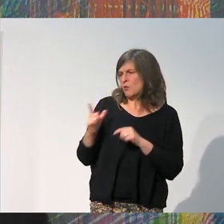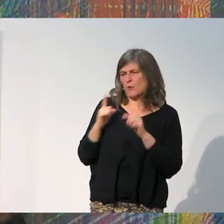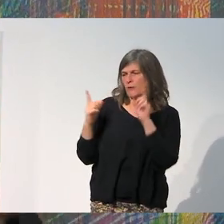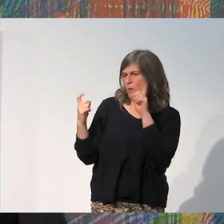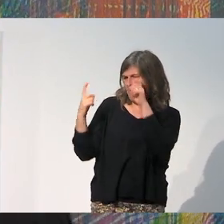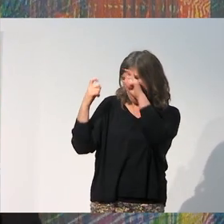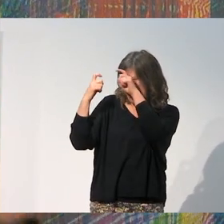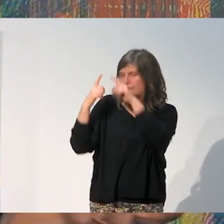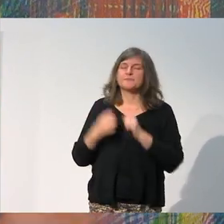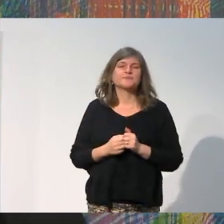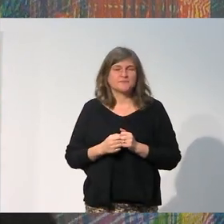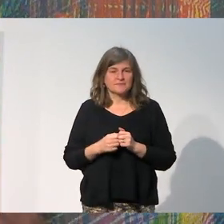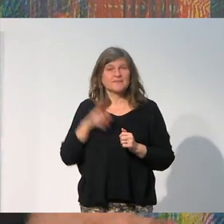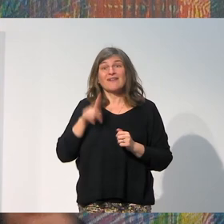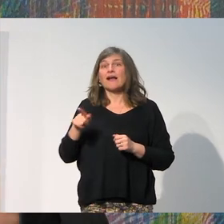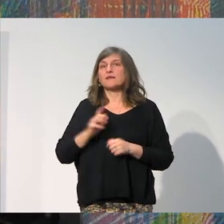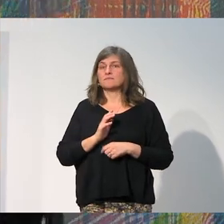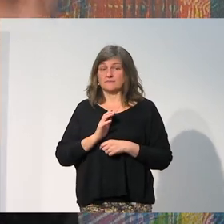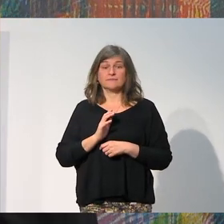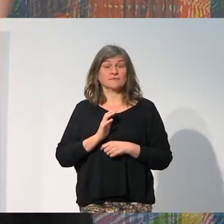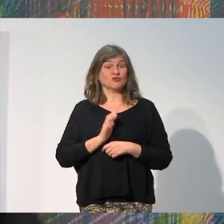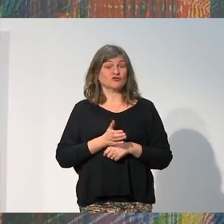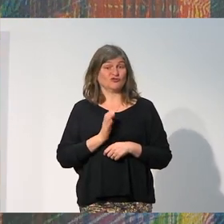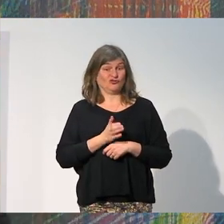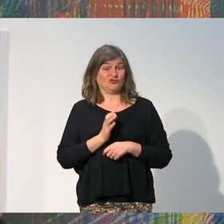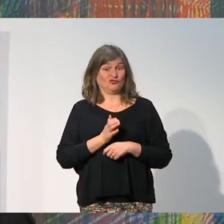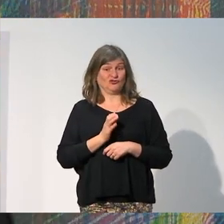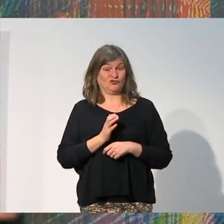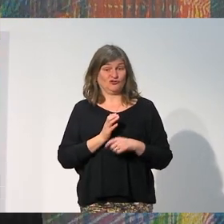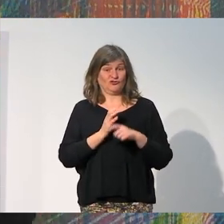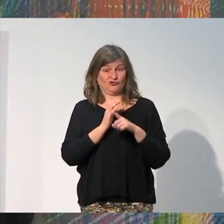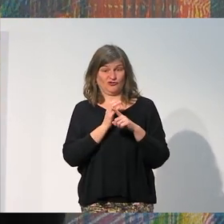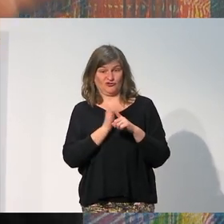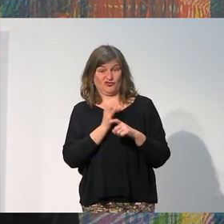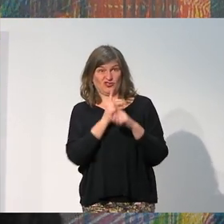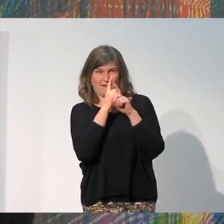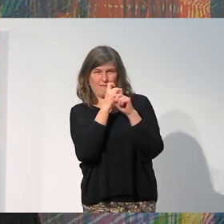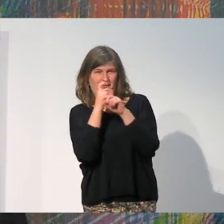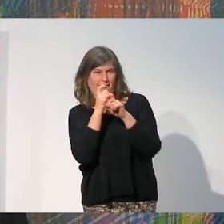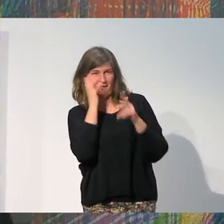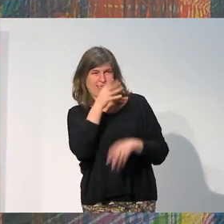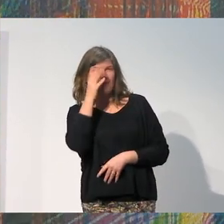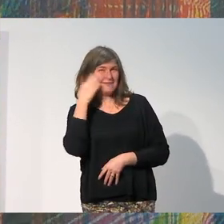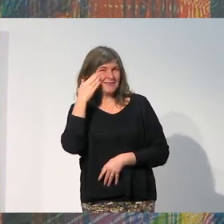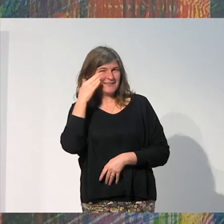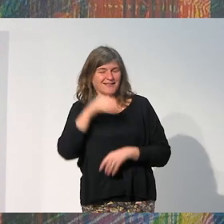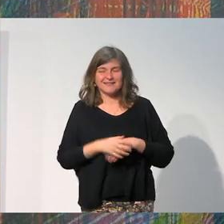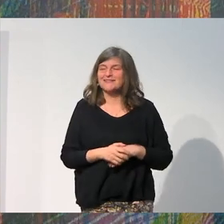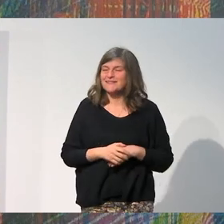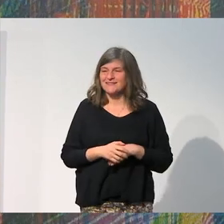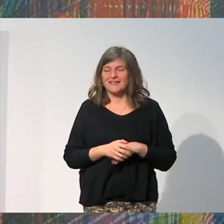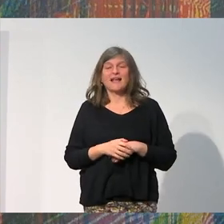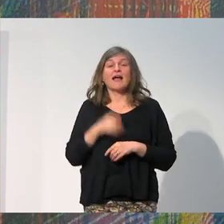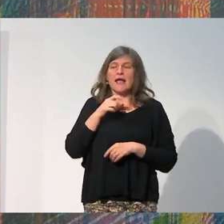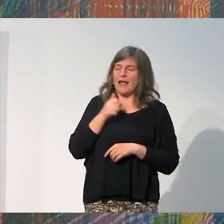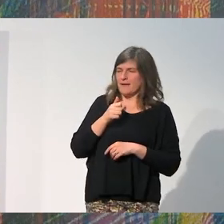font des statistiques sur vous, en fait. Ils sont très bons pour ça. Ils ne savent pas ce que vous avez dans la tête, mais c'est des statistiques chiens, en quelque sorte. Ils font des corrélations. Elle avait